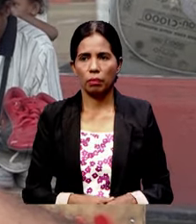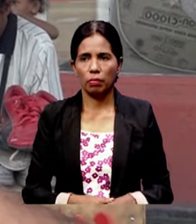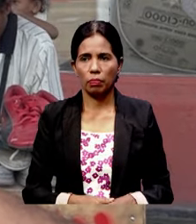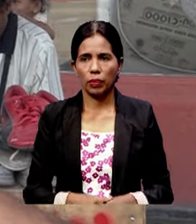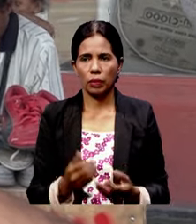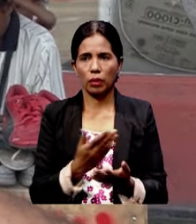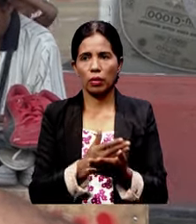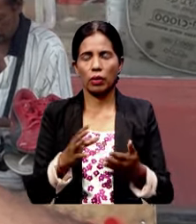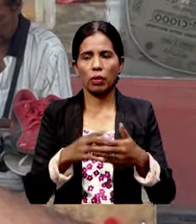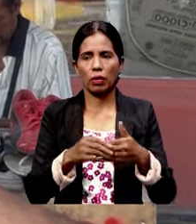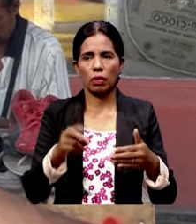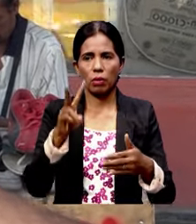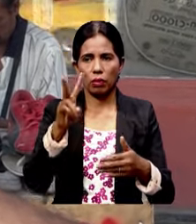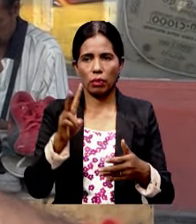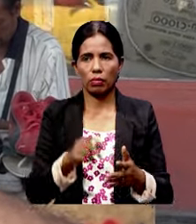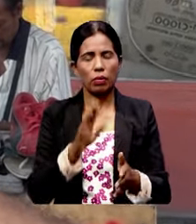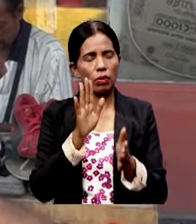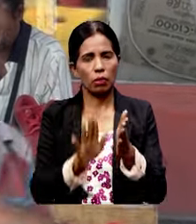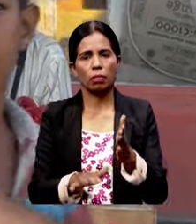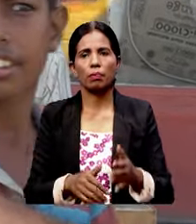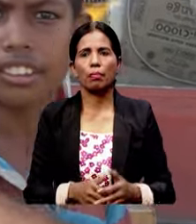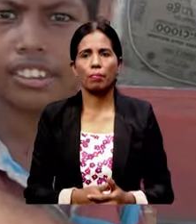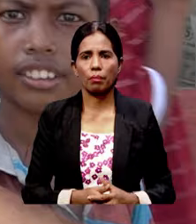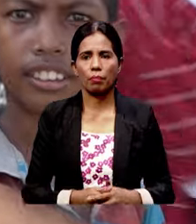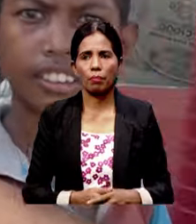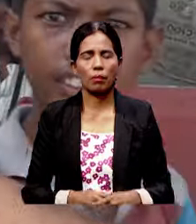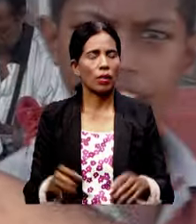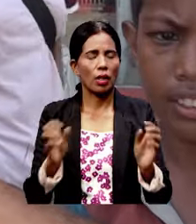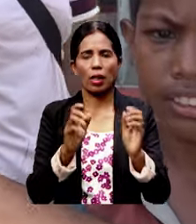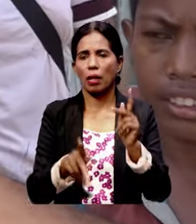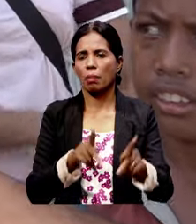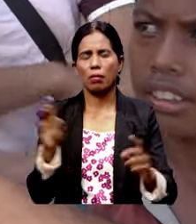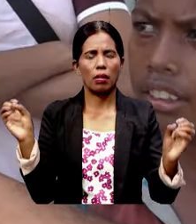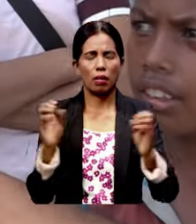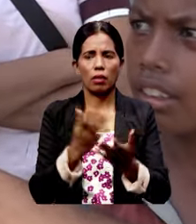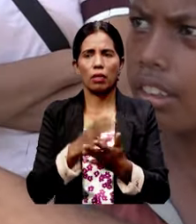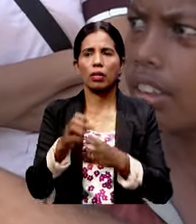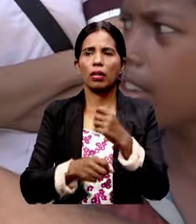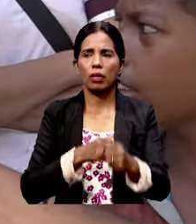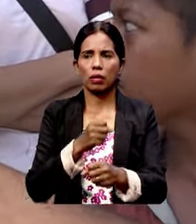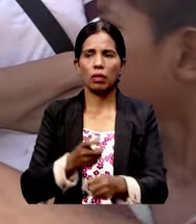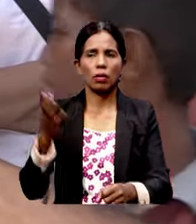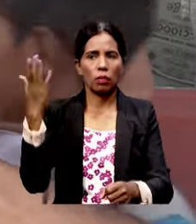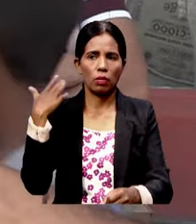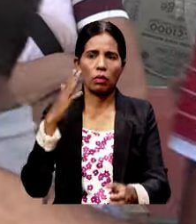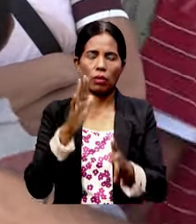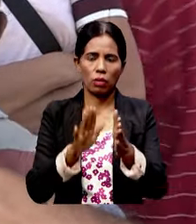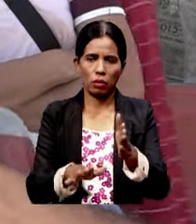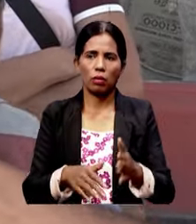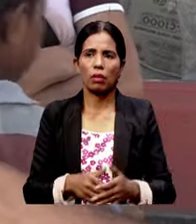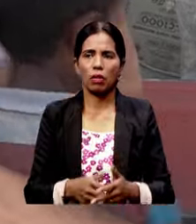kola tena $2 menus duni. Pis ema ladung kola. Tinang kotuk ni ansane be menus situana ya.